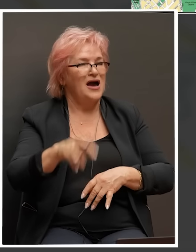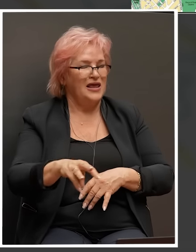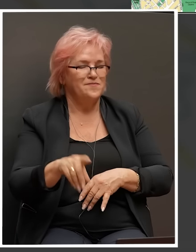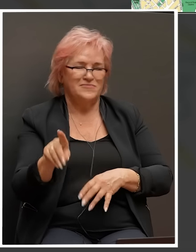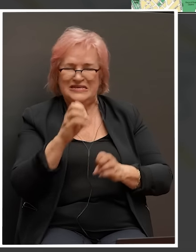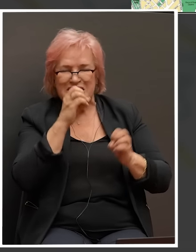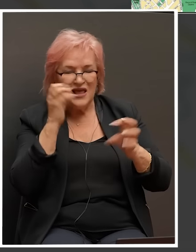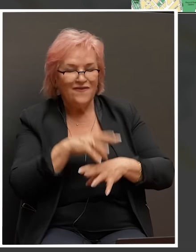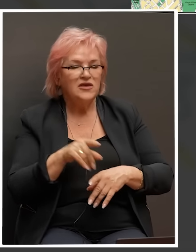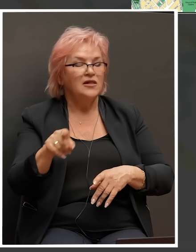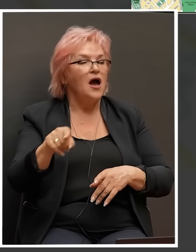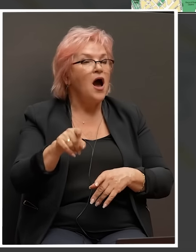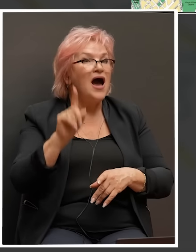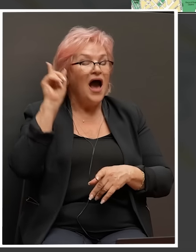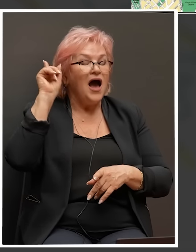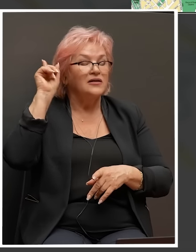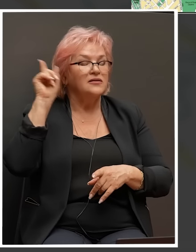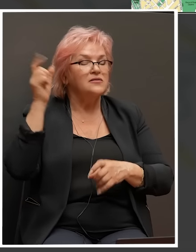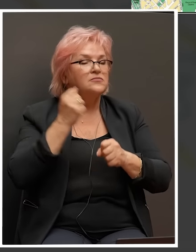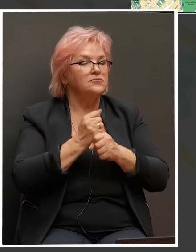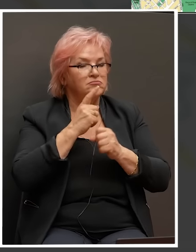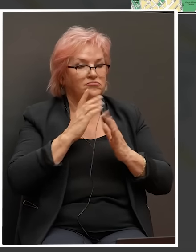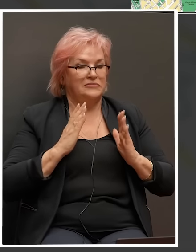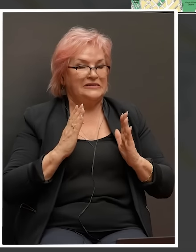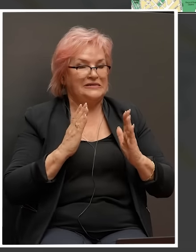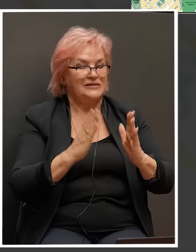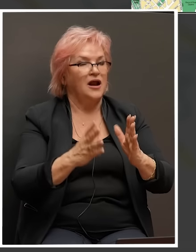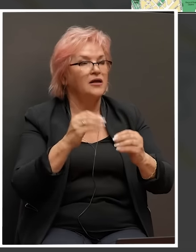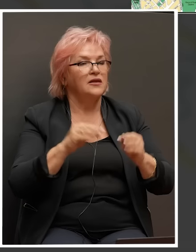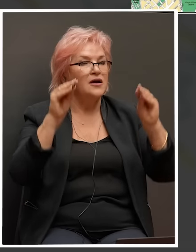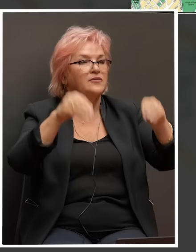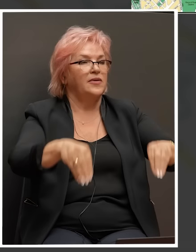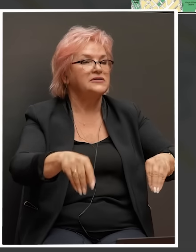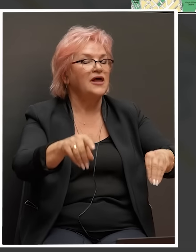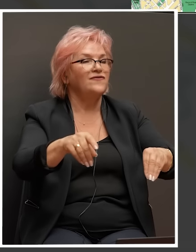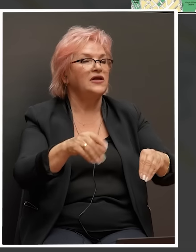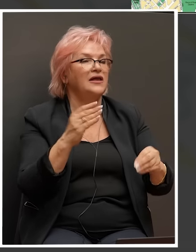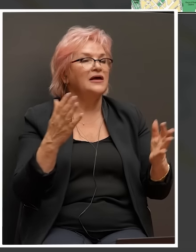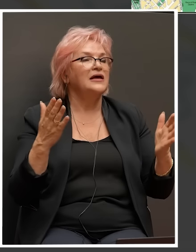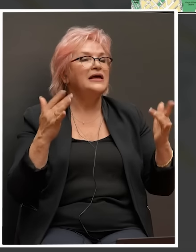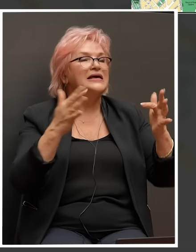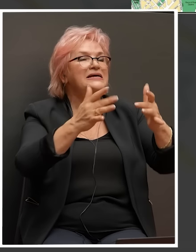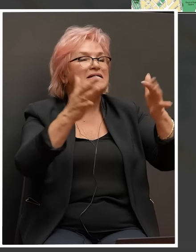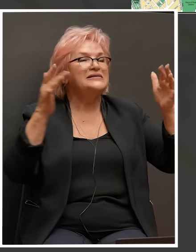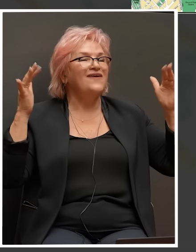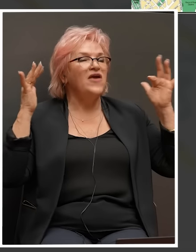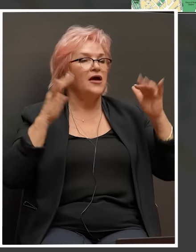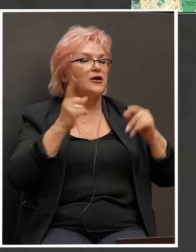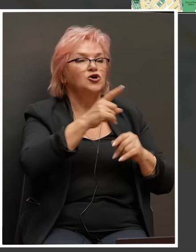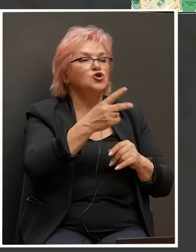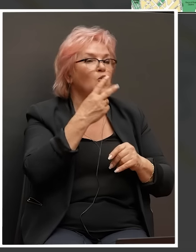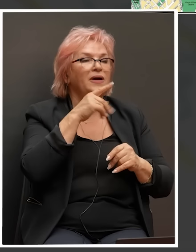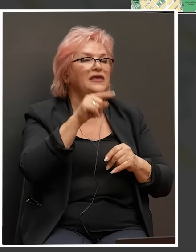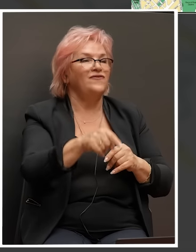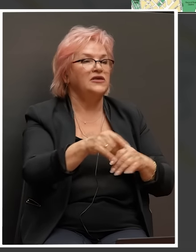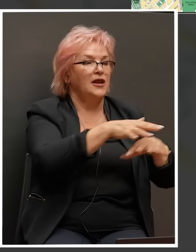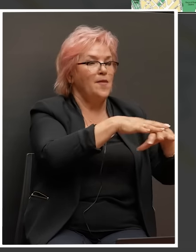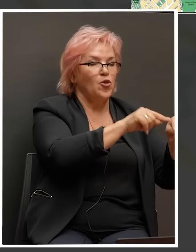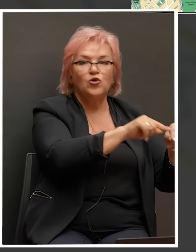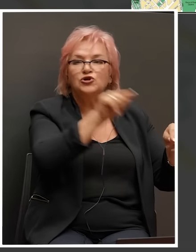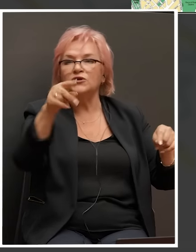II. Они там, видите, на Страда Феличи сквер поставили. Поставили они его как раз за тем, чтобы вы не видели от одной площади